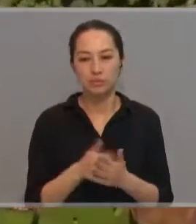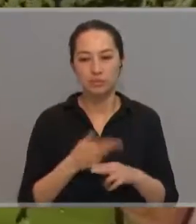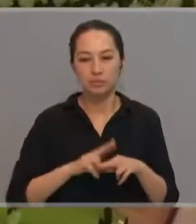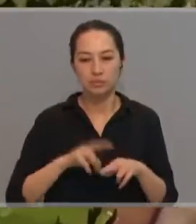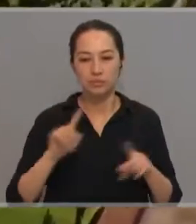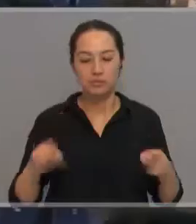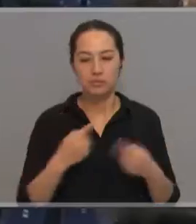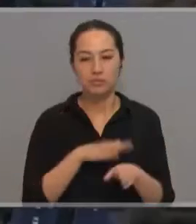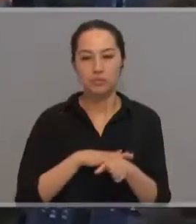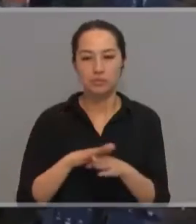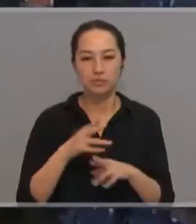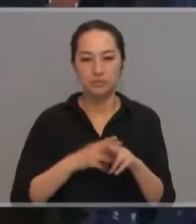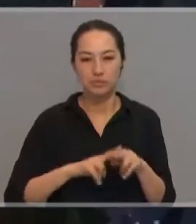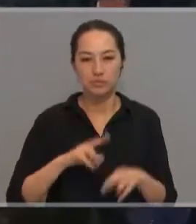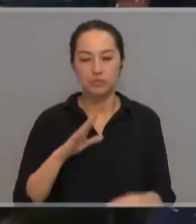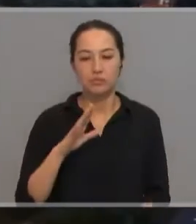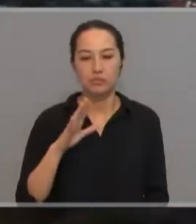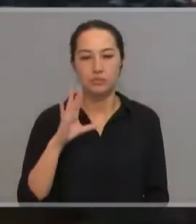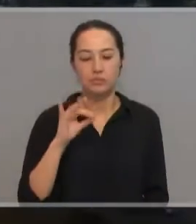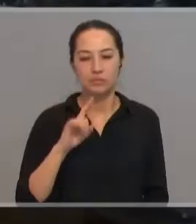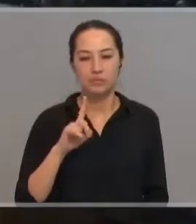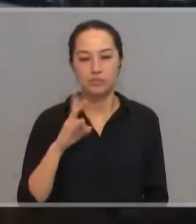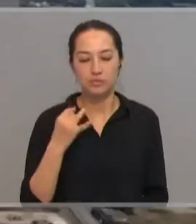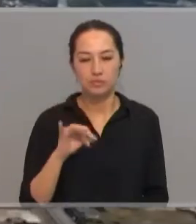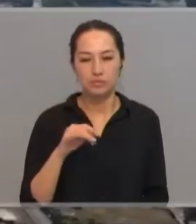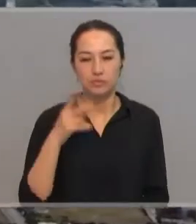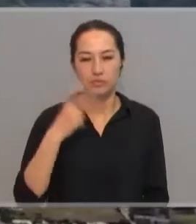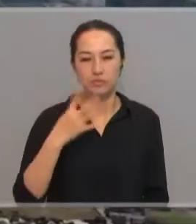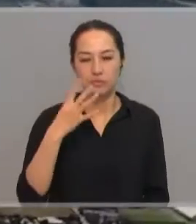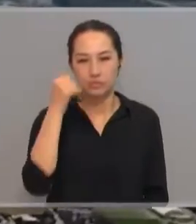Полное восстановление визного туризма ожидается только в 2024 году.